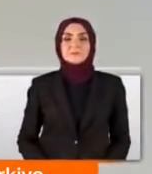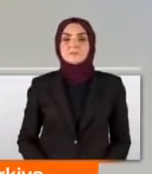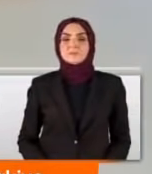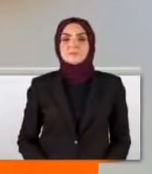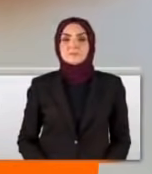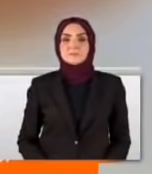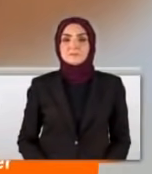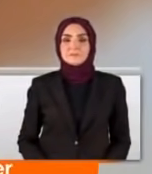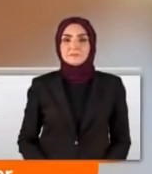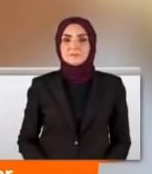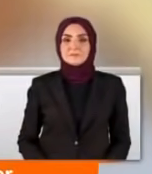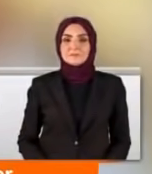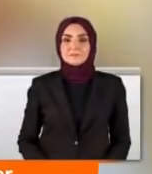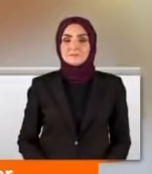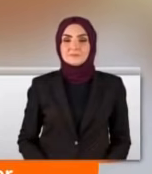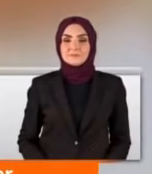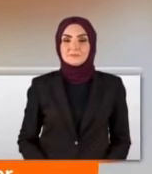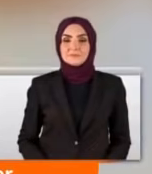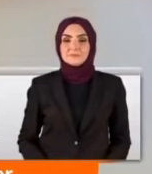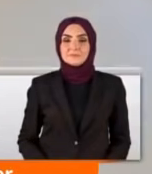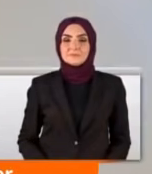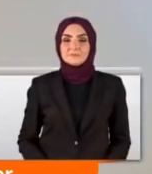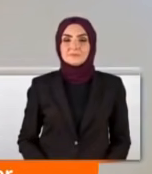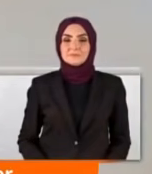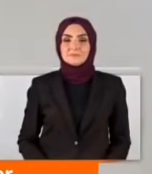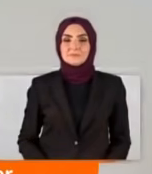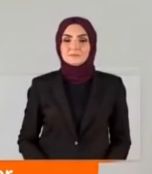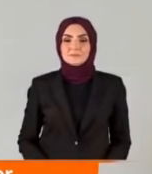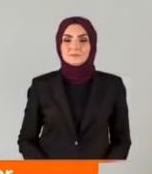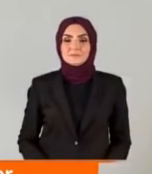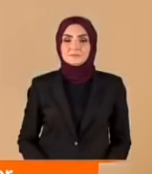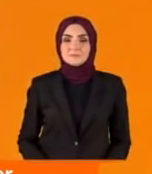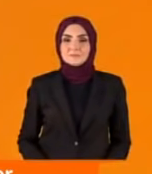tanıştık. Çikolatamızı verdik. Alman çikolatası olması.